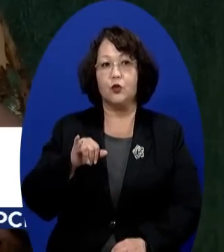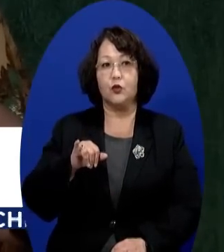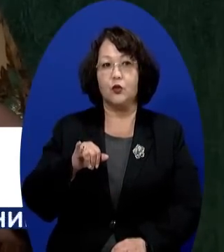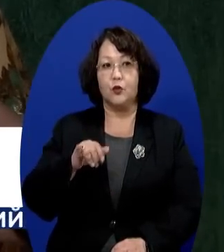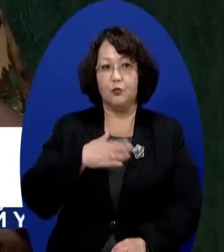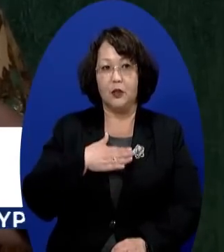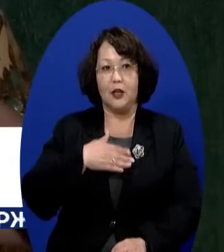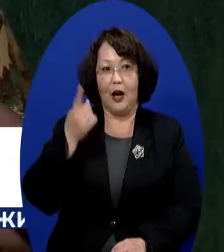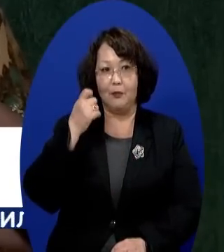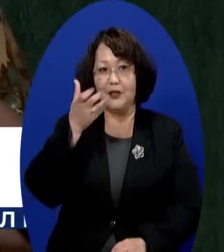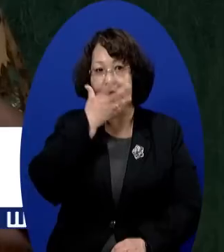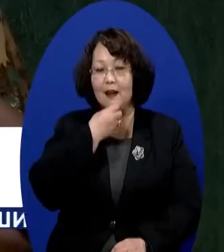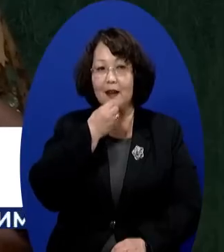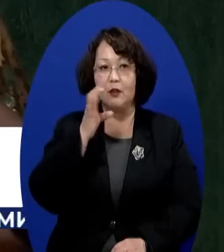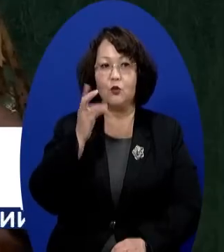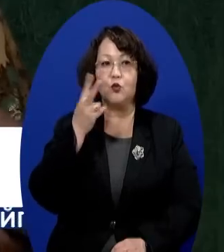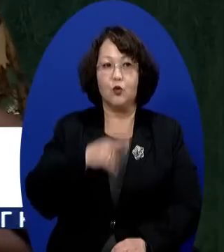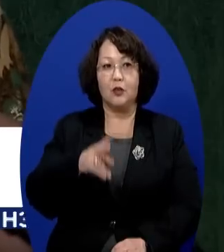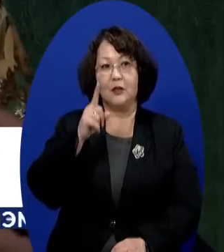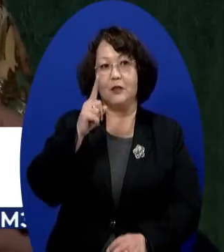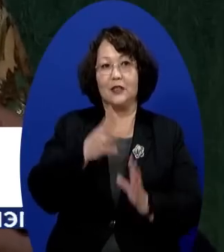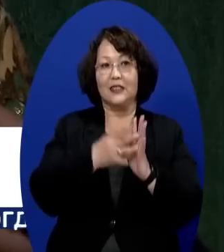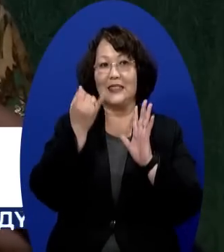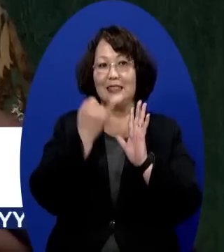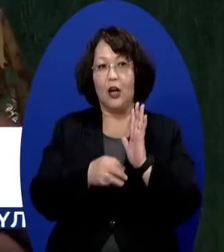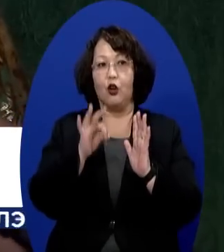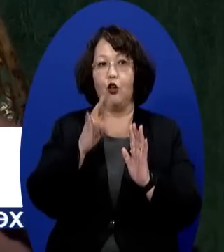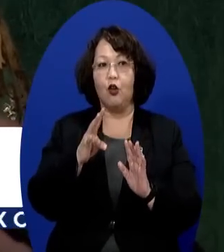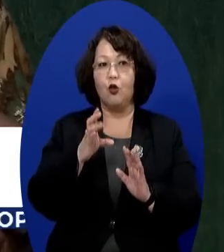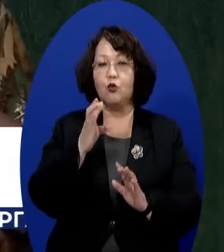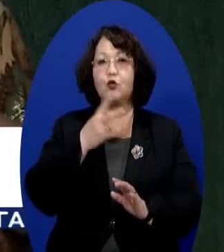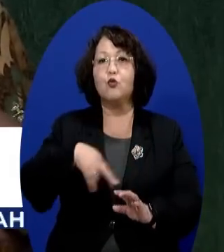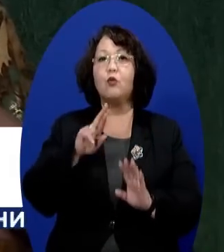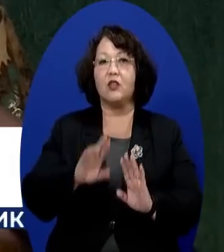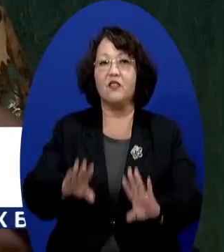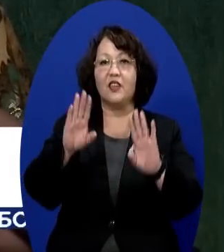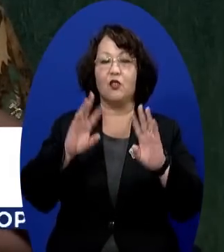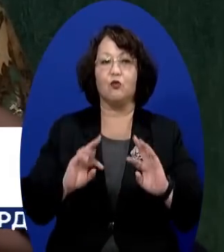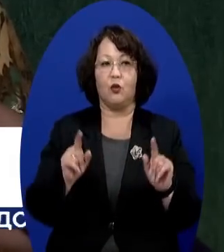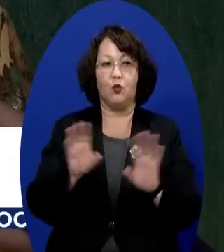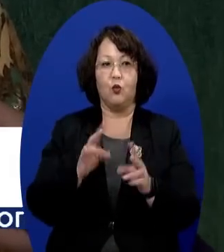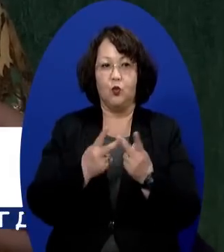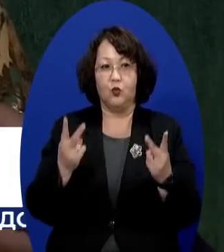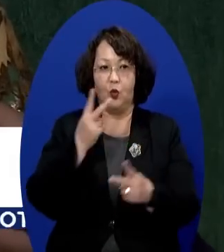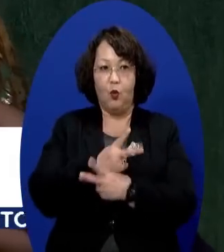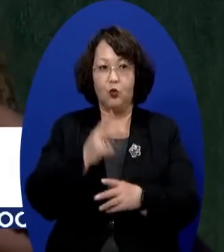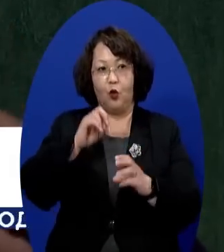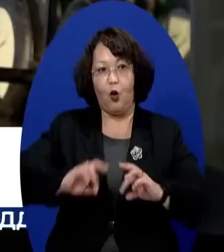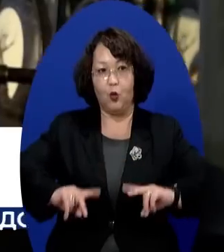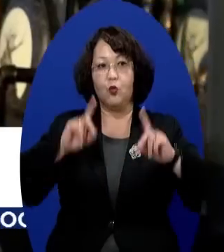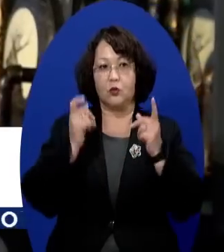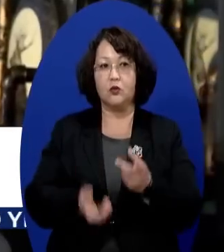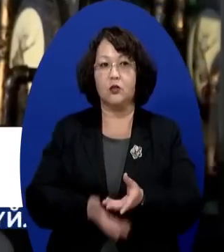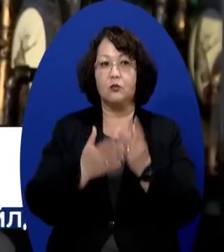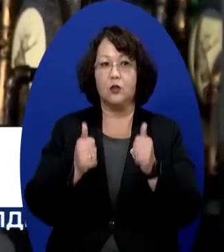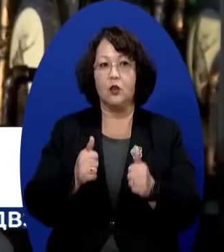маш сайхан сүлд шүү. 60 оны сүлдтэй хэвэлэн баяа үндсэн хуульд оруулах өөрчлөлтийг дэмжиж байна.